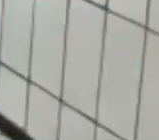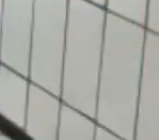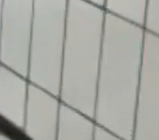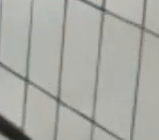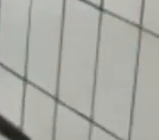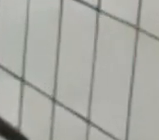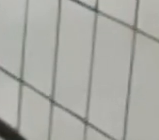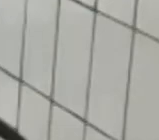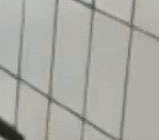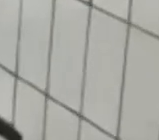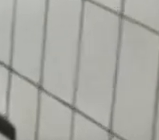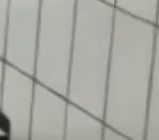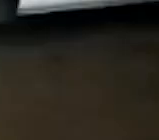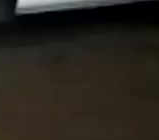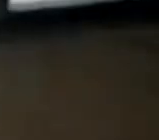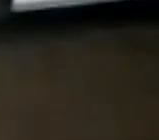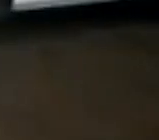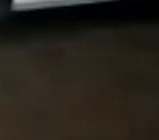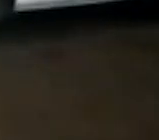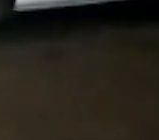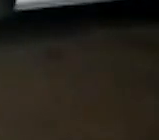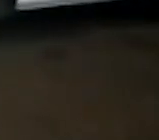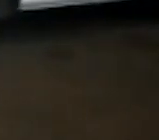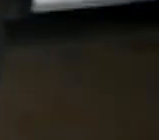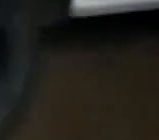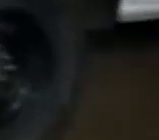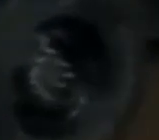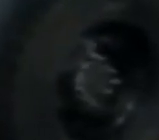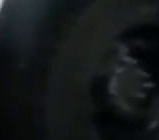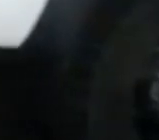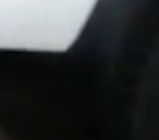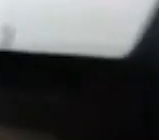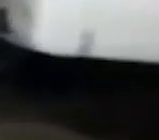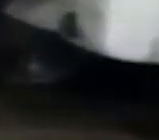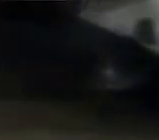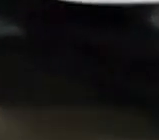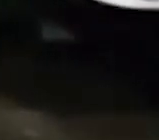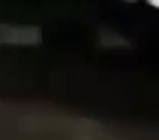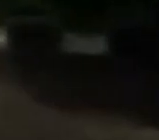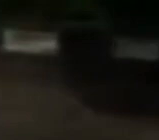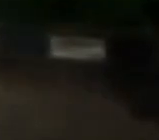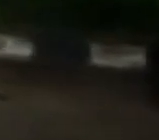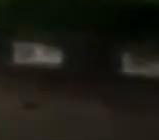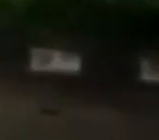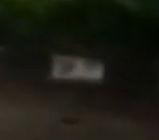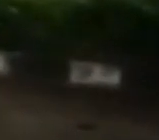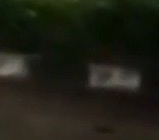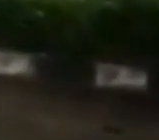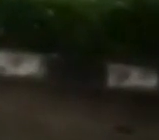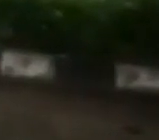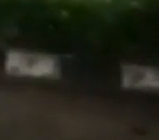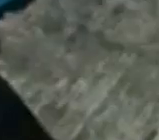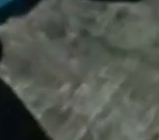sekitar tempat pemulasaran, halaman rumah sakit, teras masjid, dan di atas mobil pickup, hingga ke areal pemakaman.